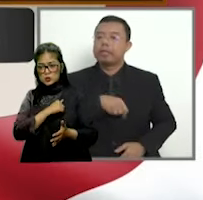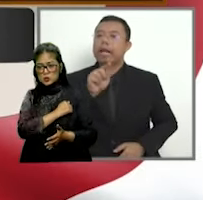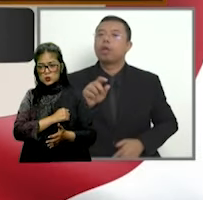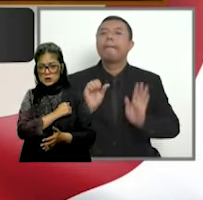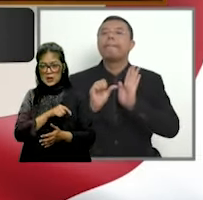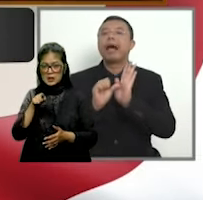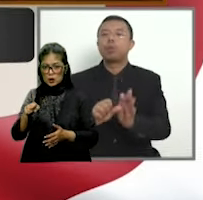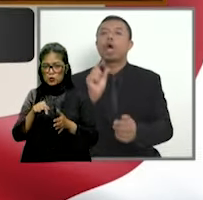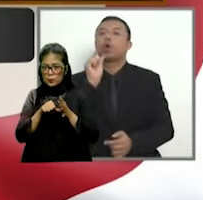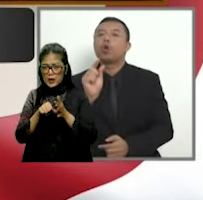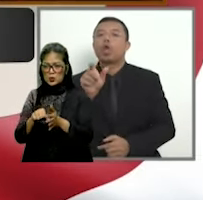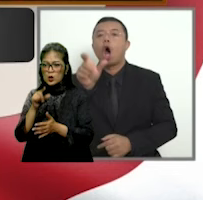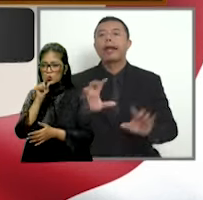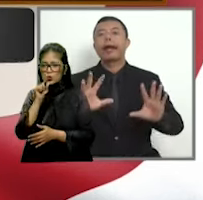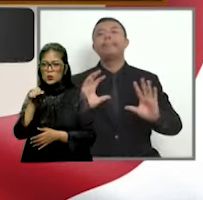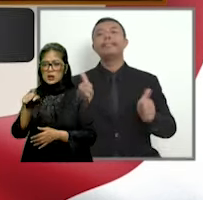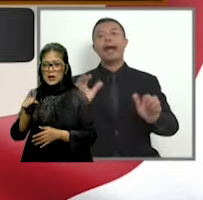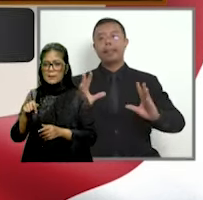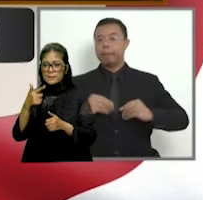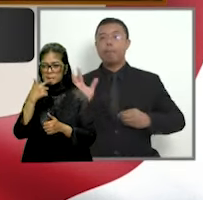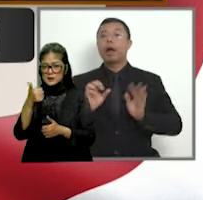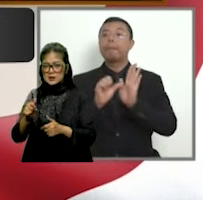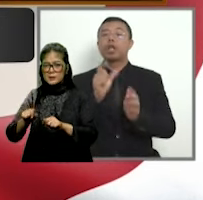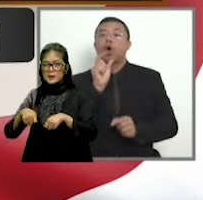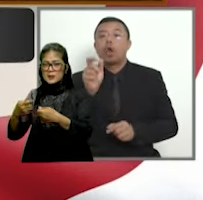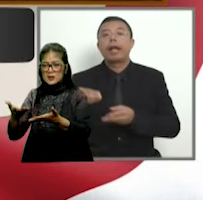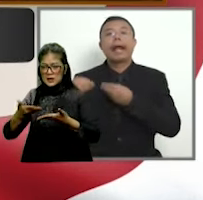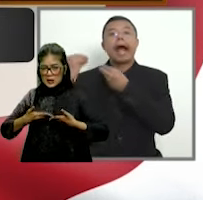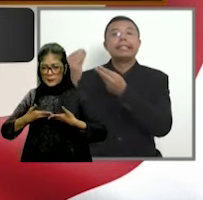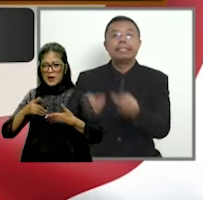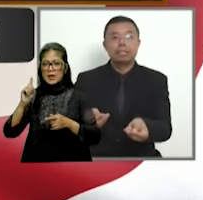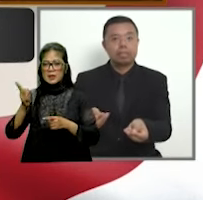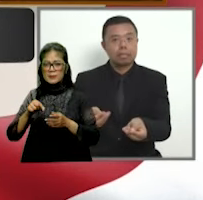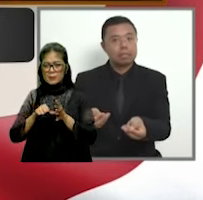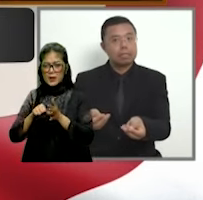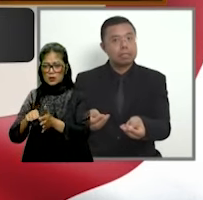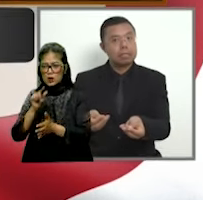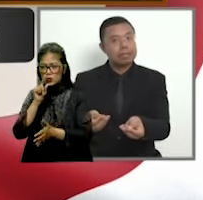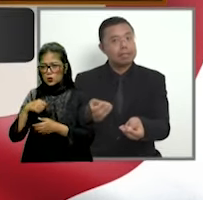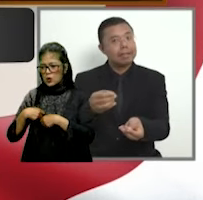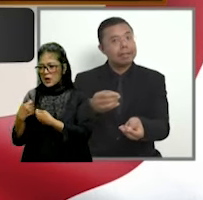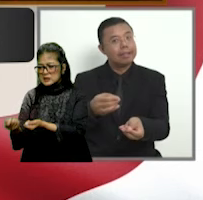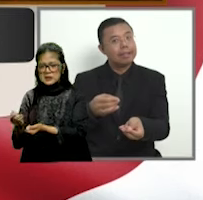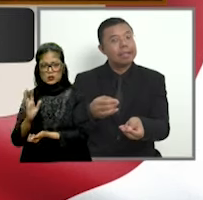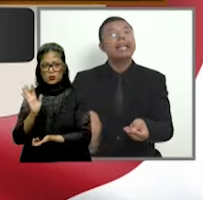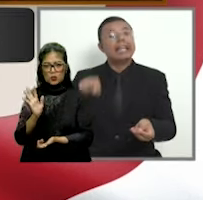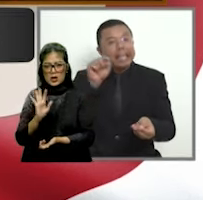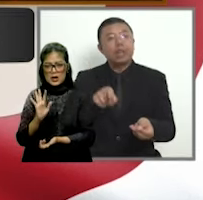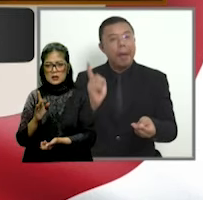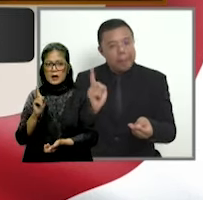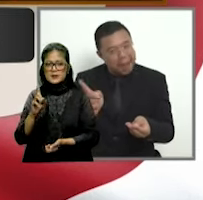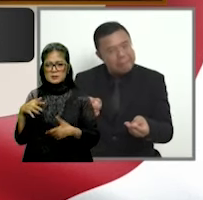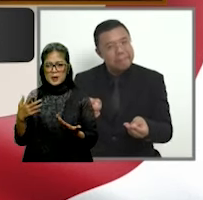bantuan untuk si penerima bukan bantuan untuk si pemberi karenanya dia